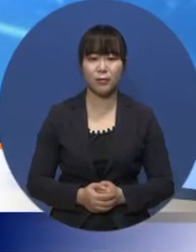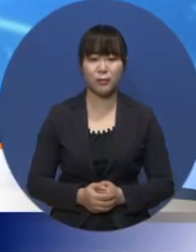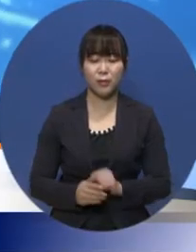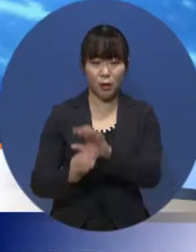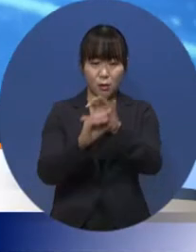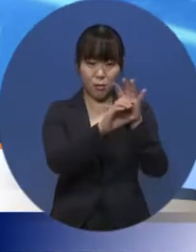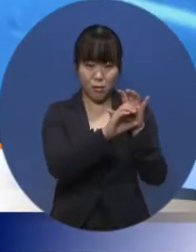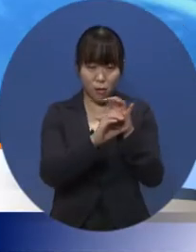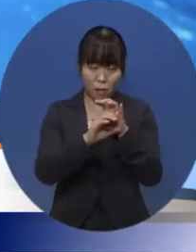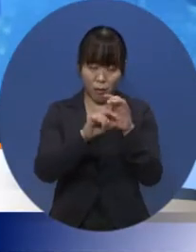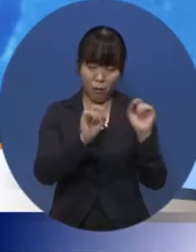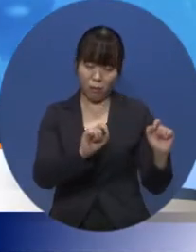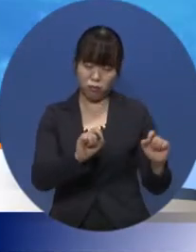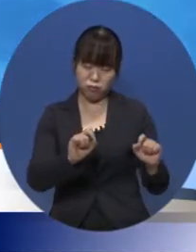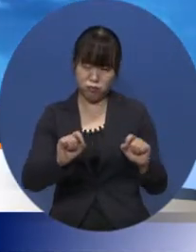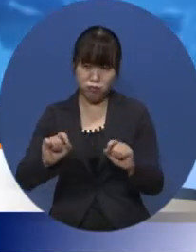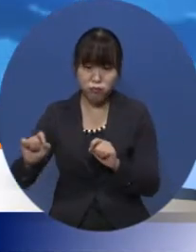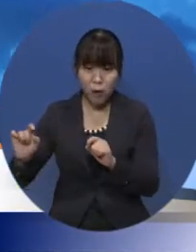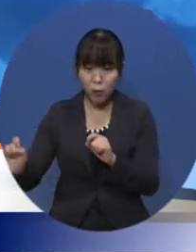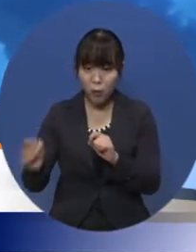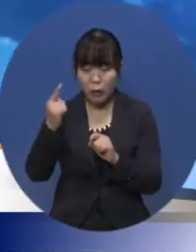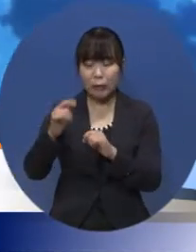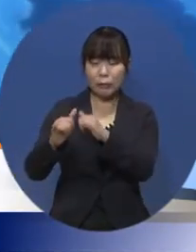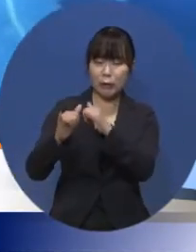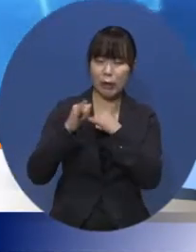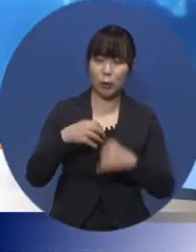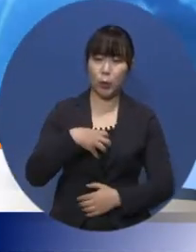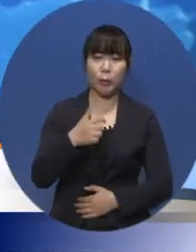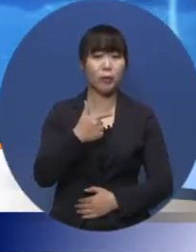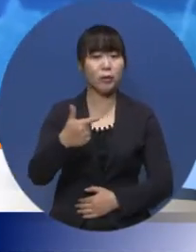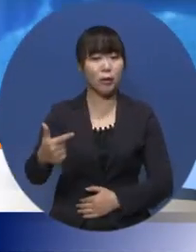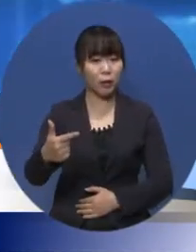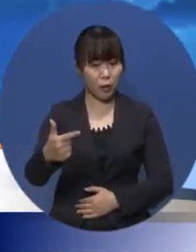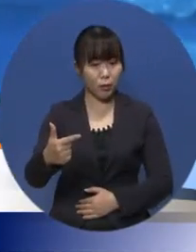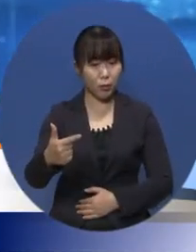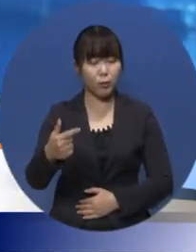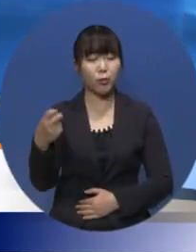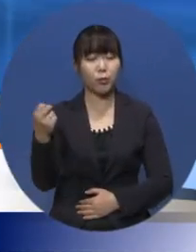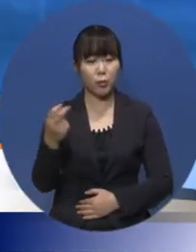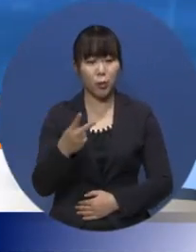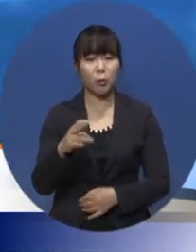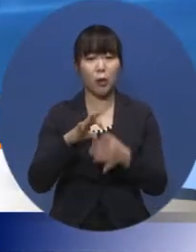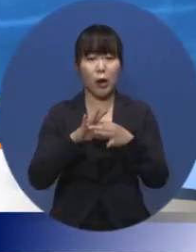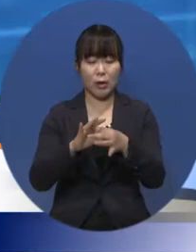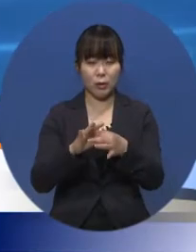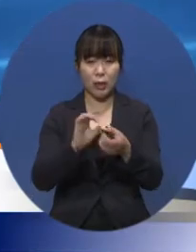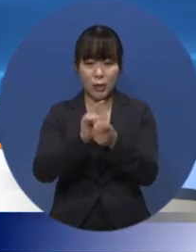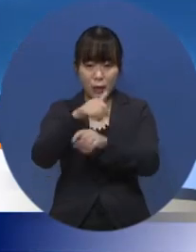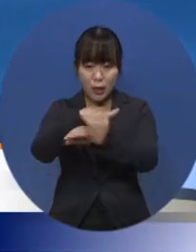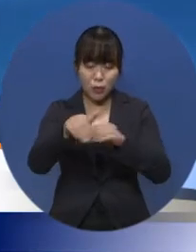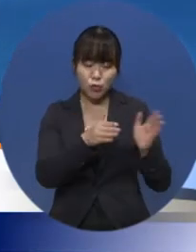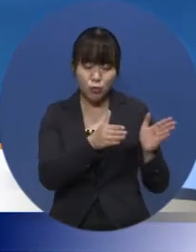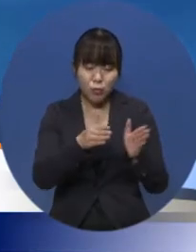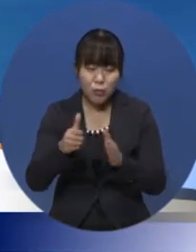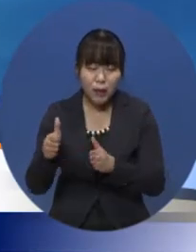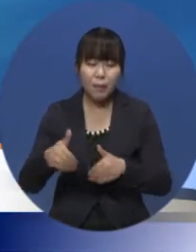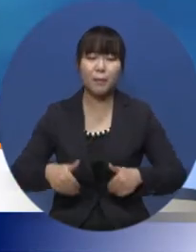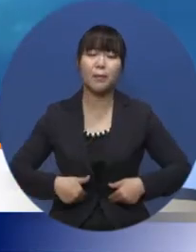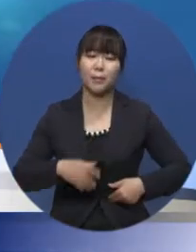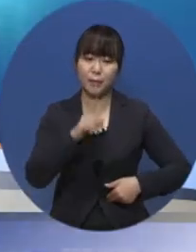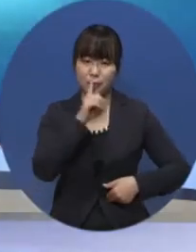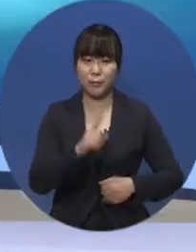코로나19 사태가 장기화되면서 자살 위험이 커지고 있다는 지적과 함께 이에 따른 대책 마련이 강조되고